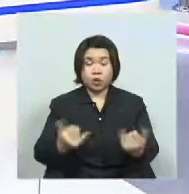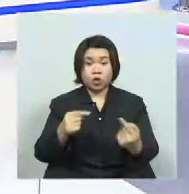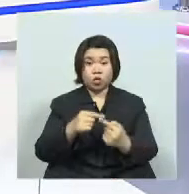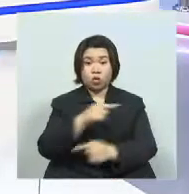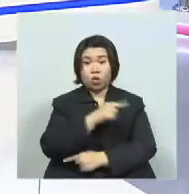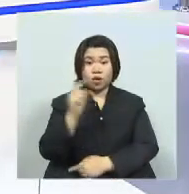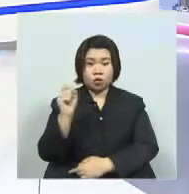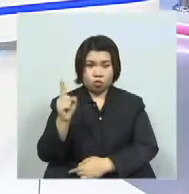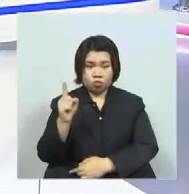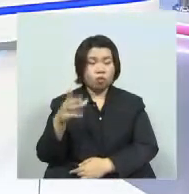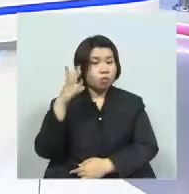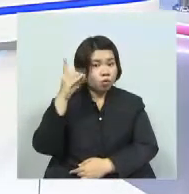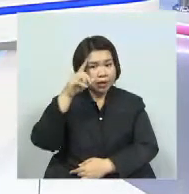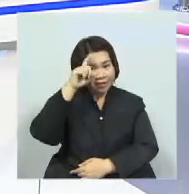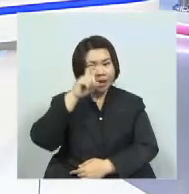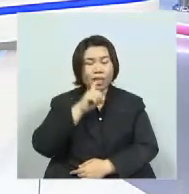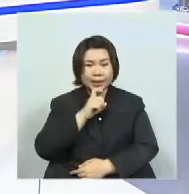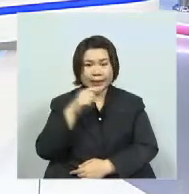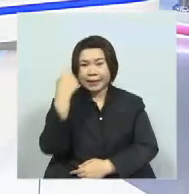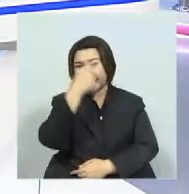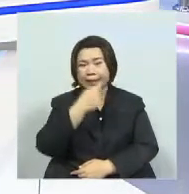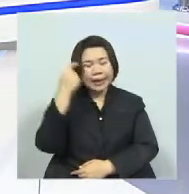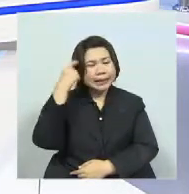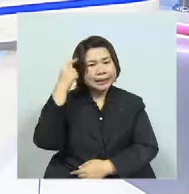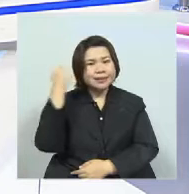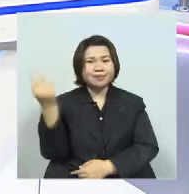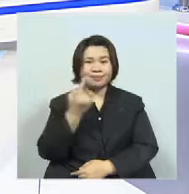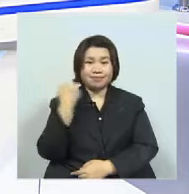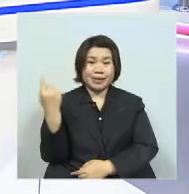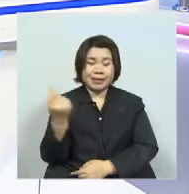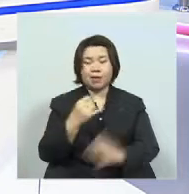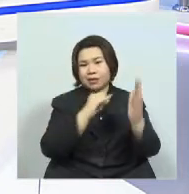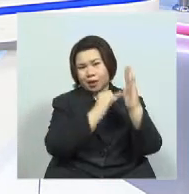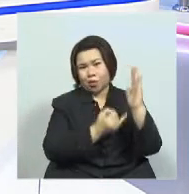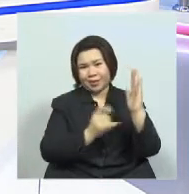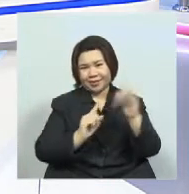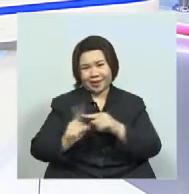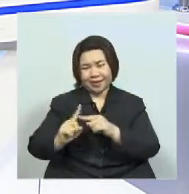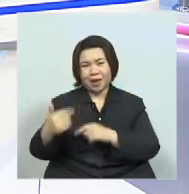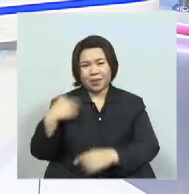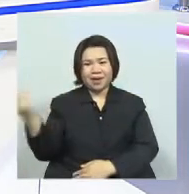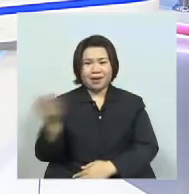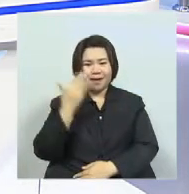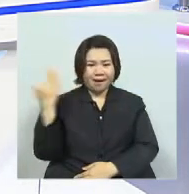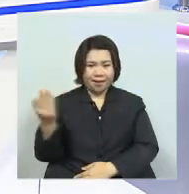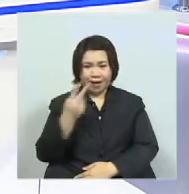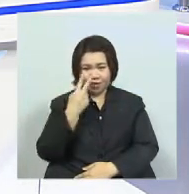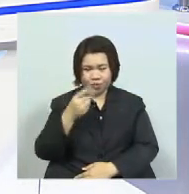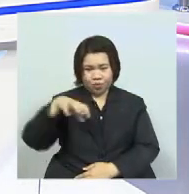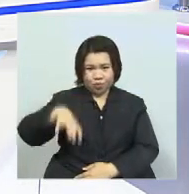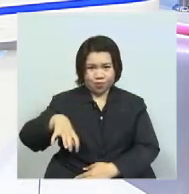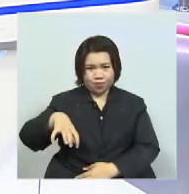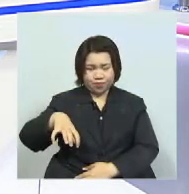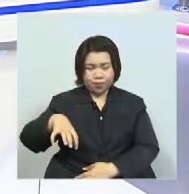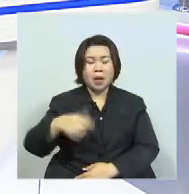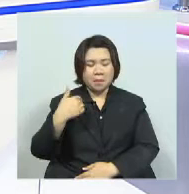วันนี้วัสุขนะคะวันพร่งนี้ เสาอาทิุใครที่ว่างแผนจะไปท่องเที่ยวที่ไหนเด๋ยวมาตรวจตeonisc para nosทางกล